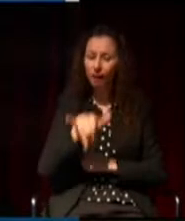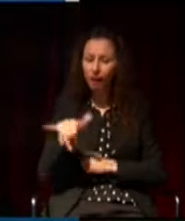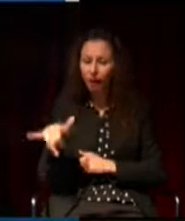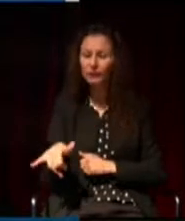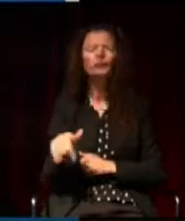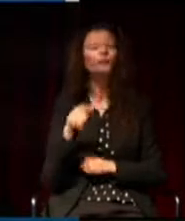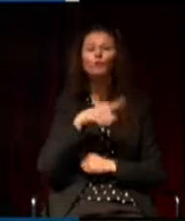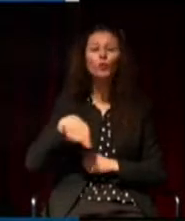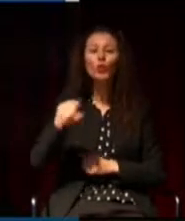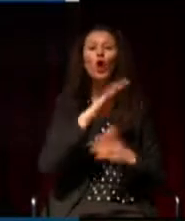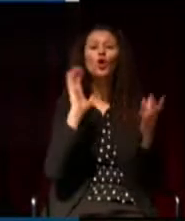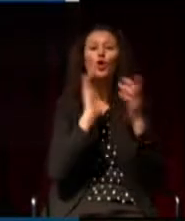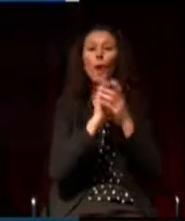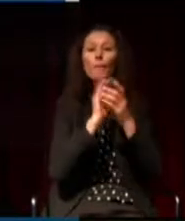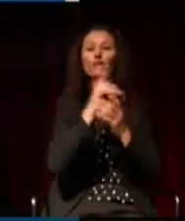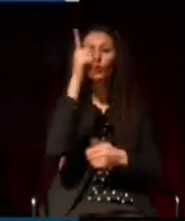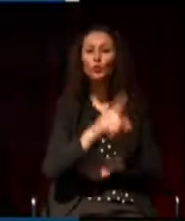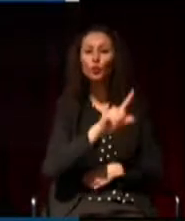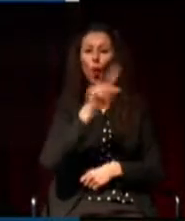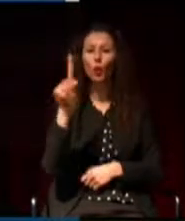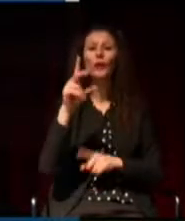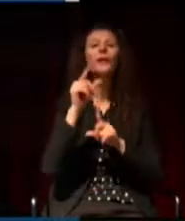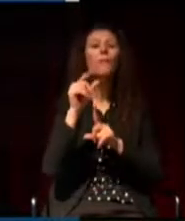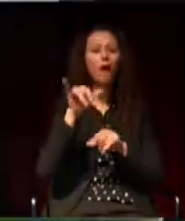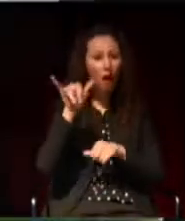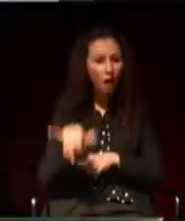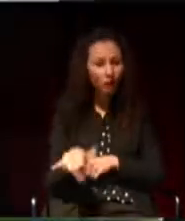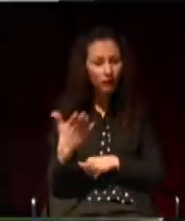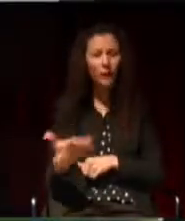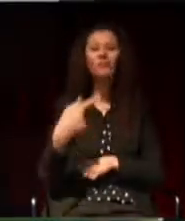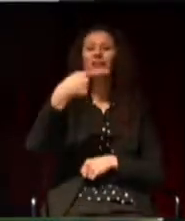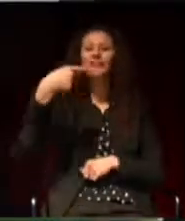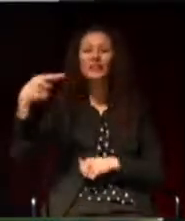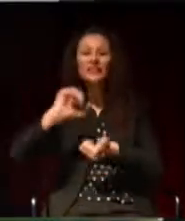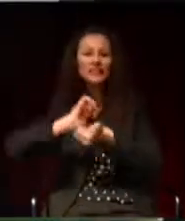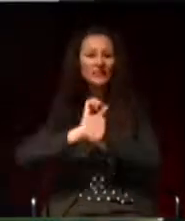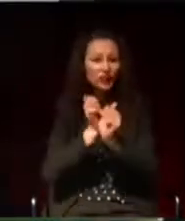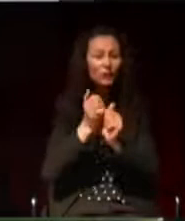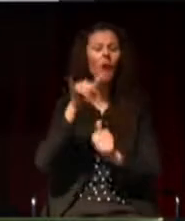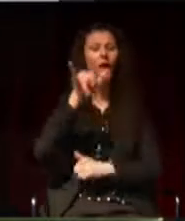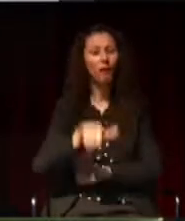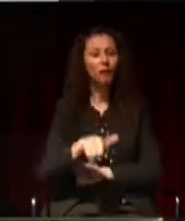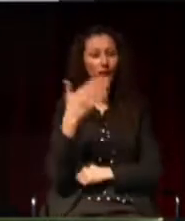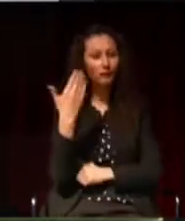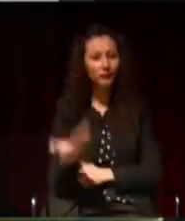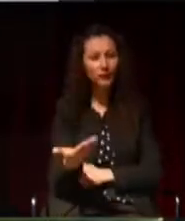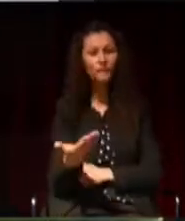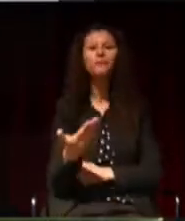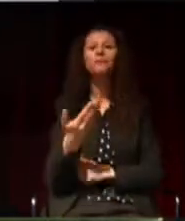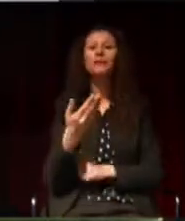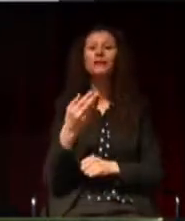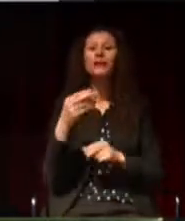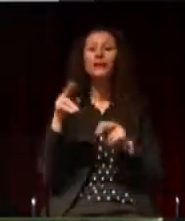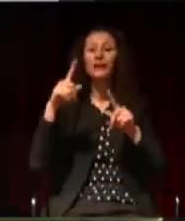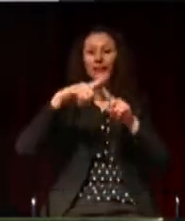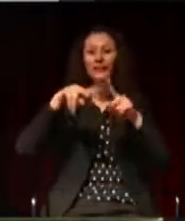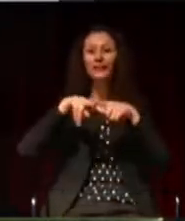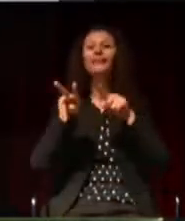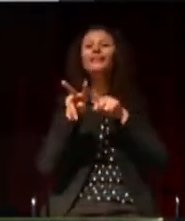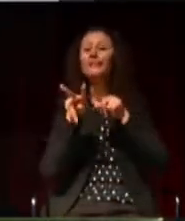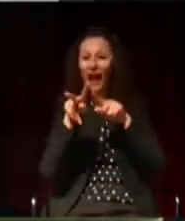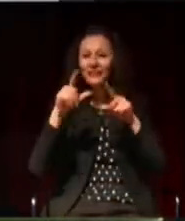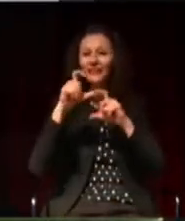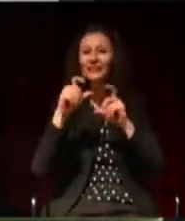ki bunlar kooperatif %10 imar hakkı, kat sıkıştırma hakları, işte taksta yine